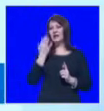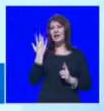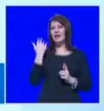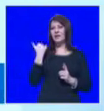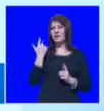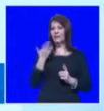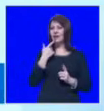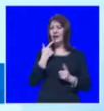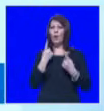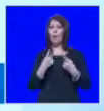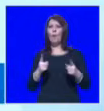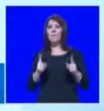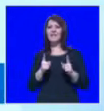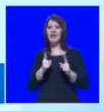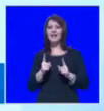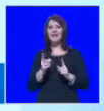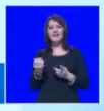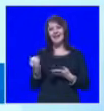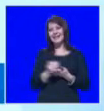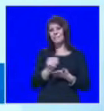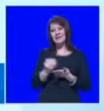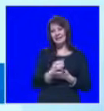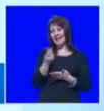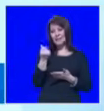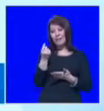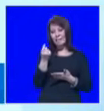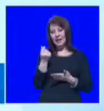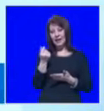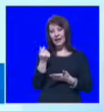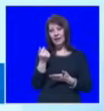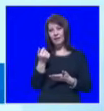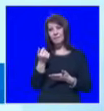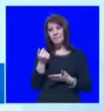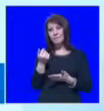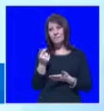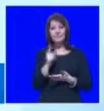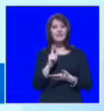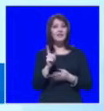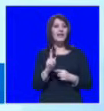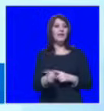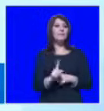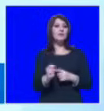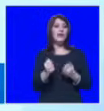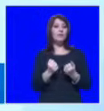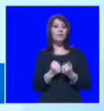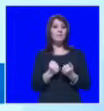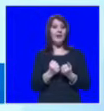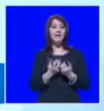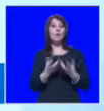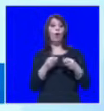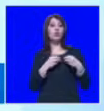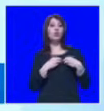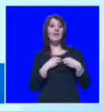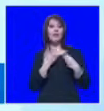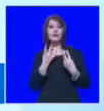българите в управлението на техните спестявания. И не на последно място също доверието,